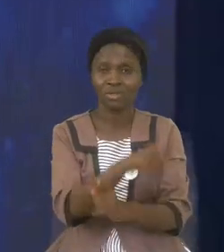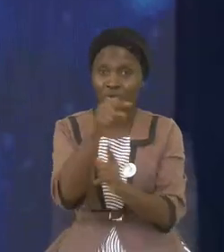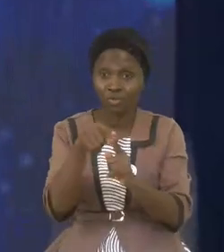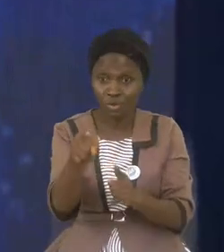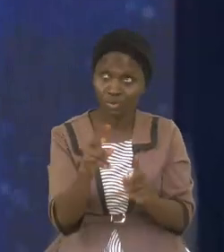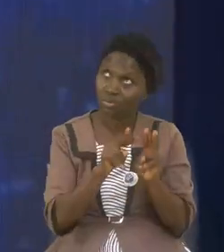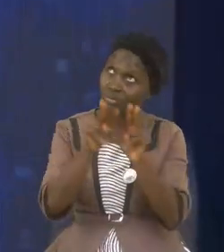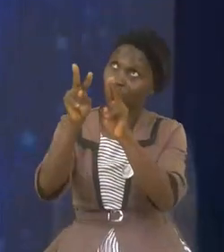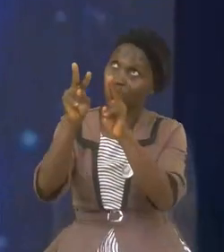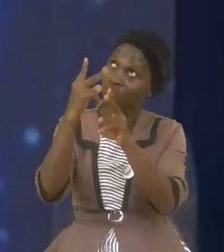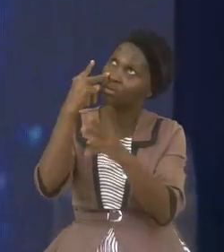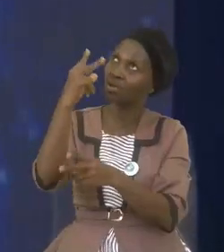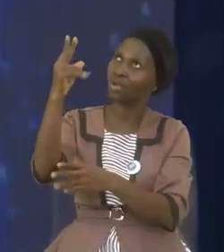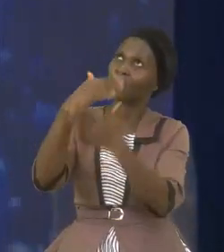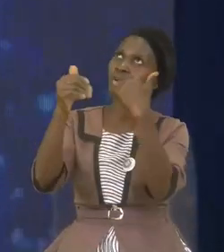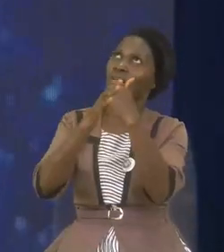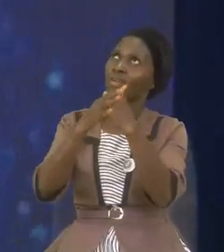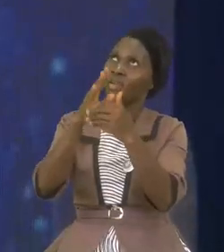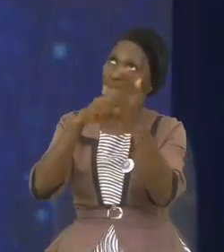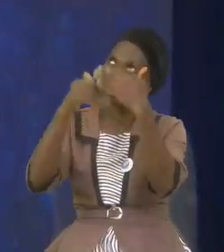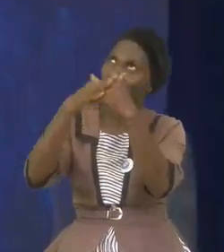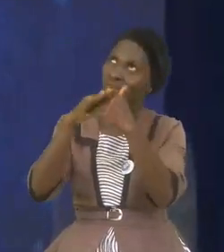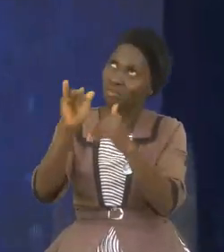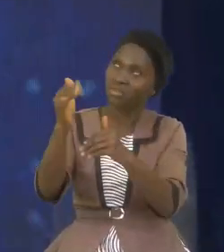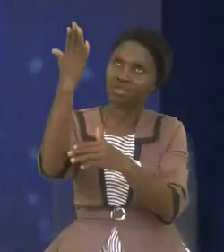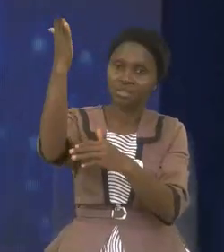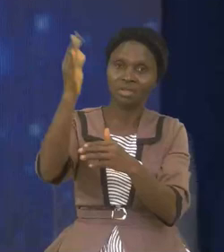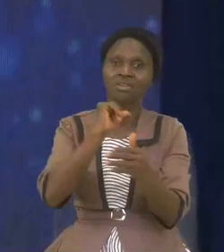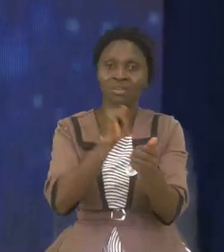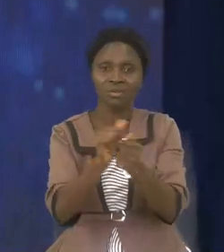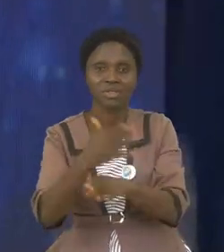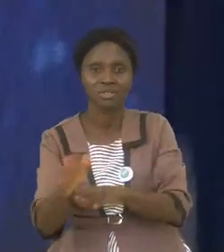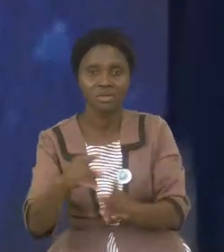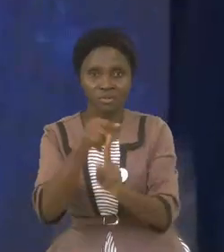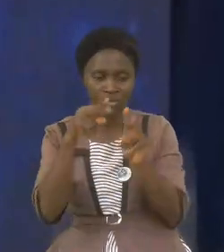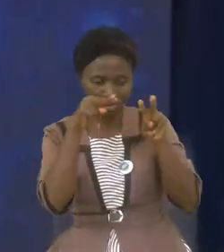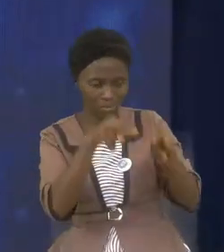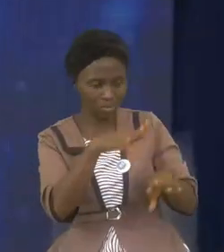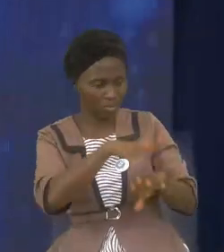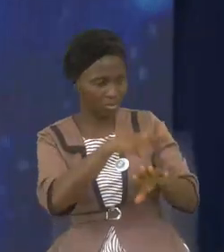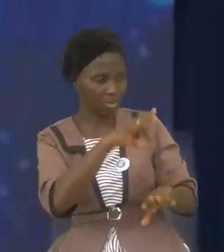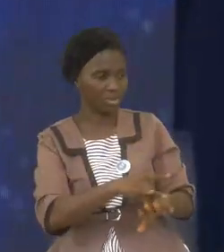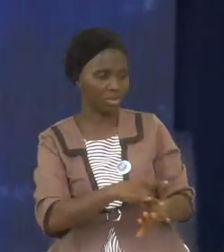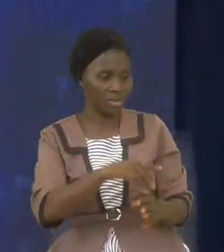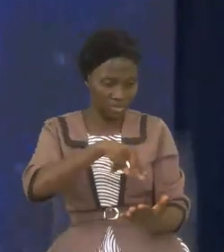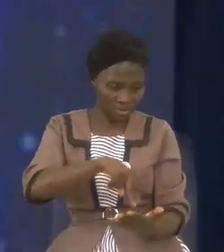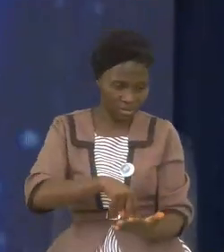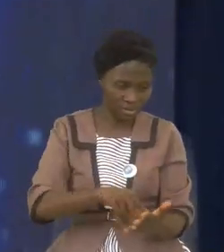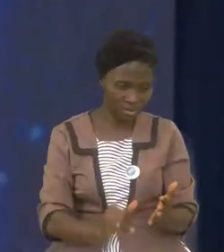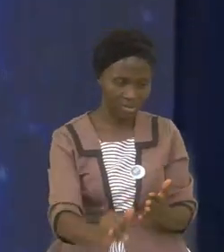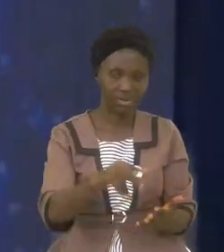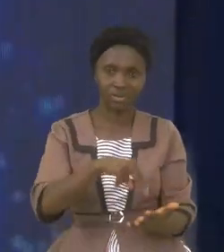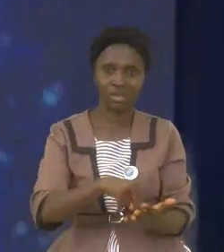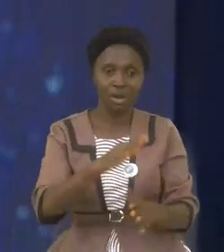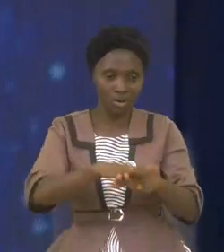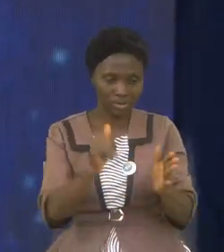ne passeront point. Aujourd'hui, lorsque tu regardes en haut, tu vois le ciel est toujours là, ça ne